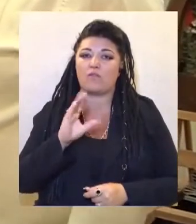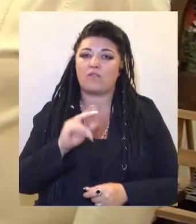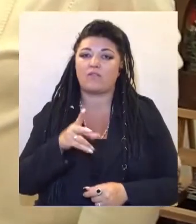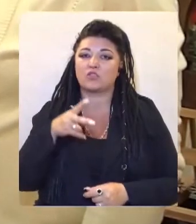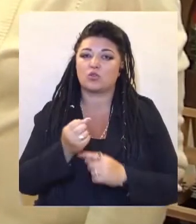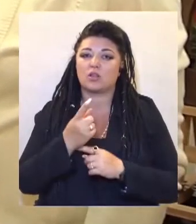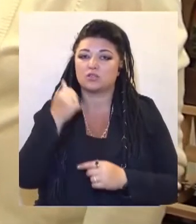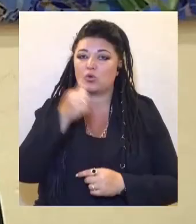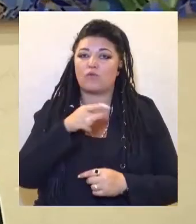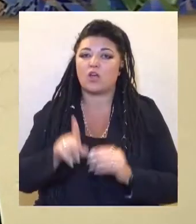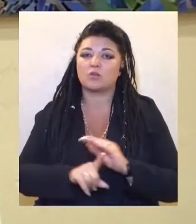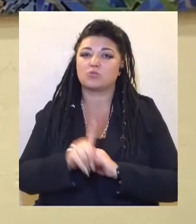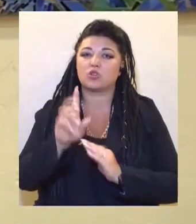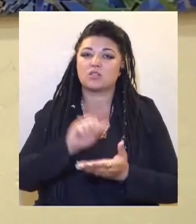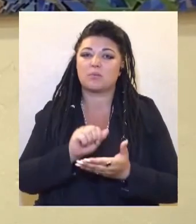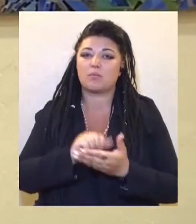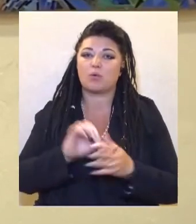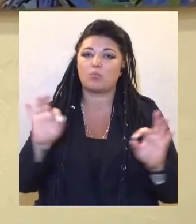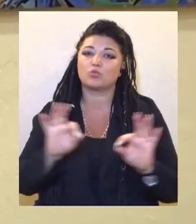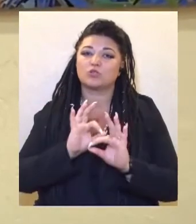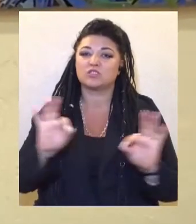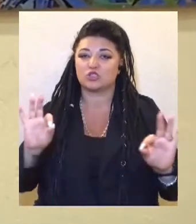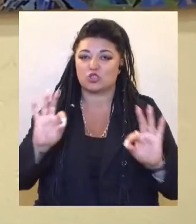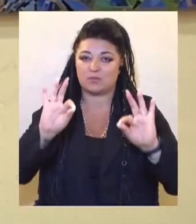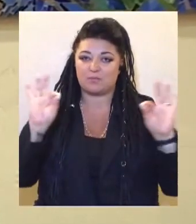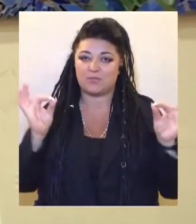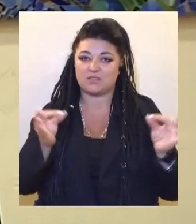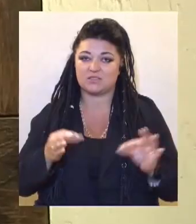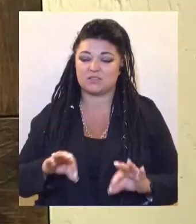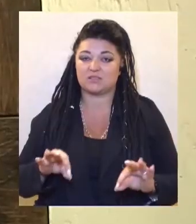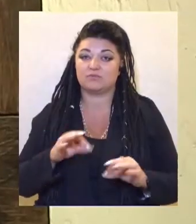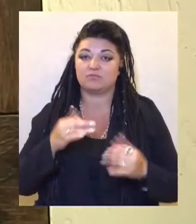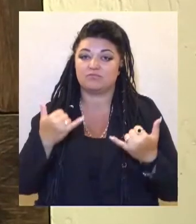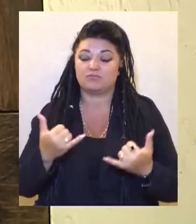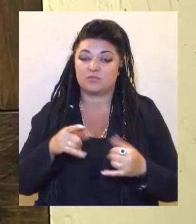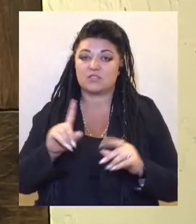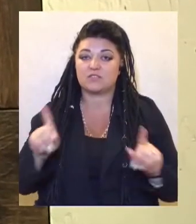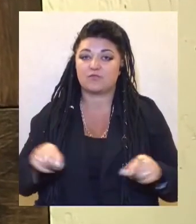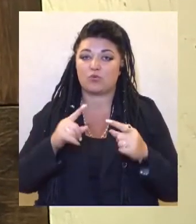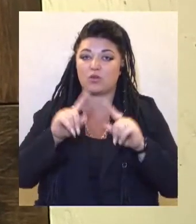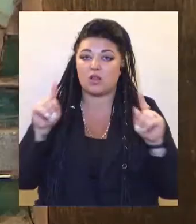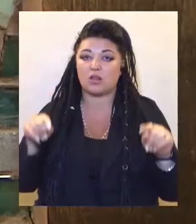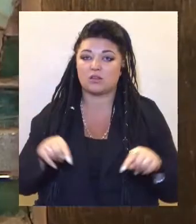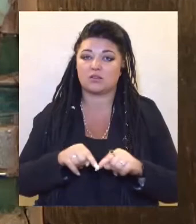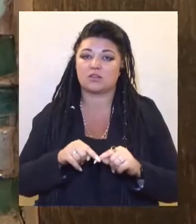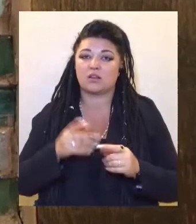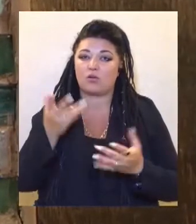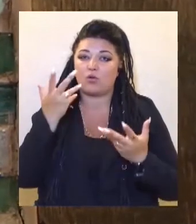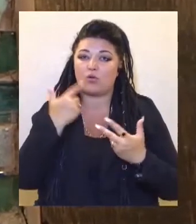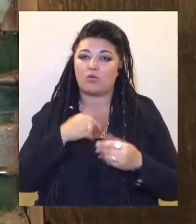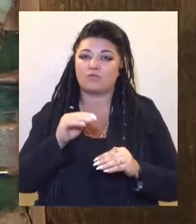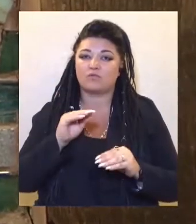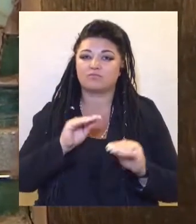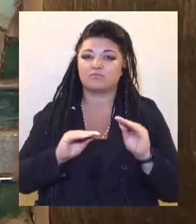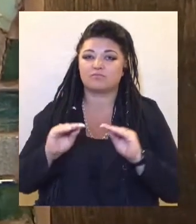вона розпочала займатися мозаїчним мистецтвом. З того часу жінка створює картини та настінні пано з кольорового скла, кераміки,